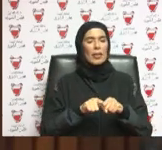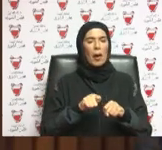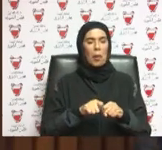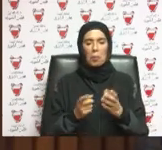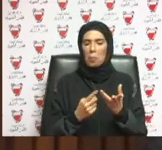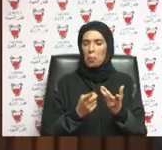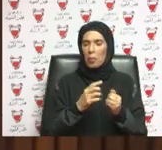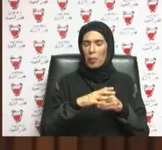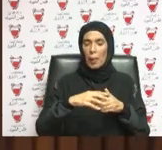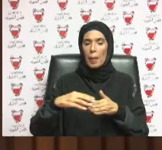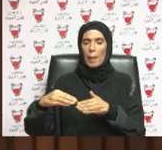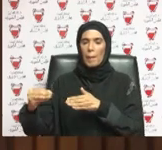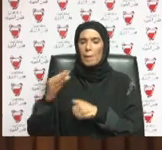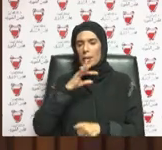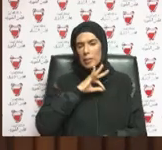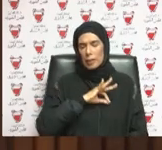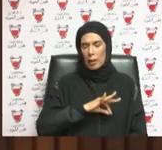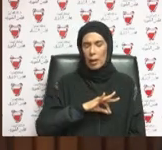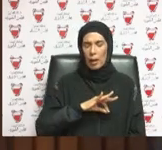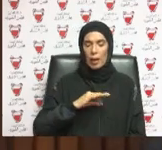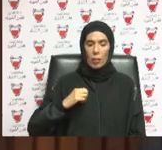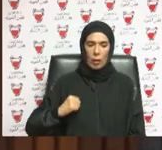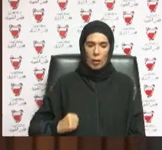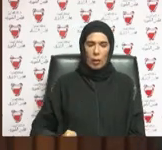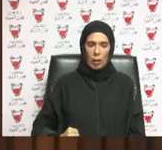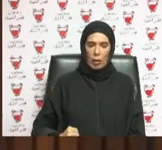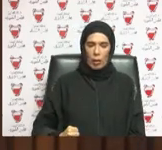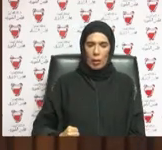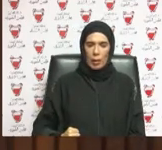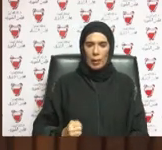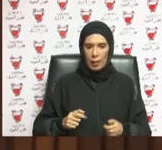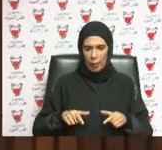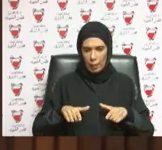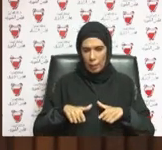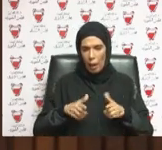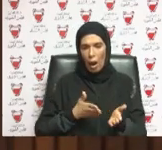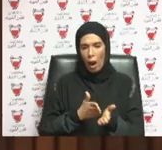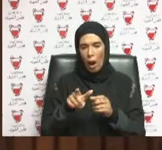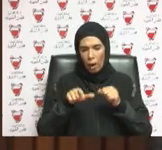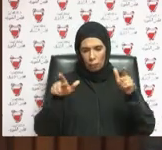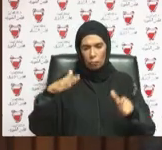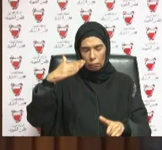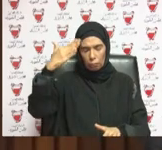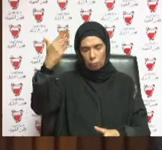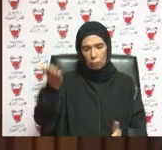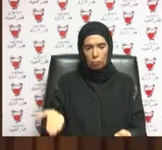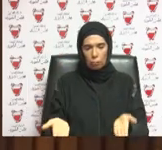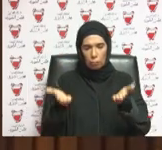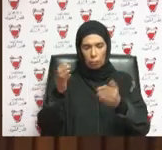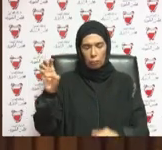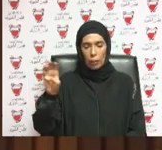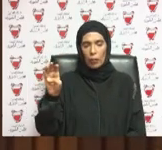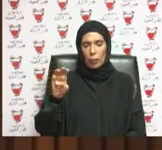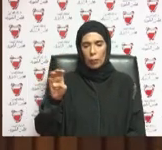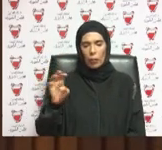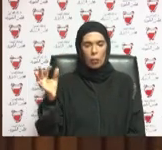وإرشاداته التي تصب في صالح الوطن والمواطن، ونعتبرها خارطة طريق للنهوض بالقطاع الخاص، وكان دائما